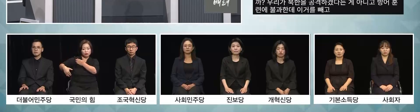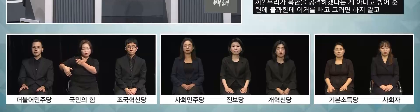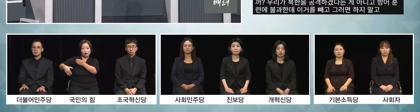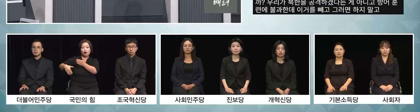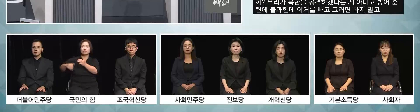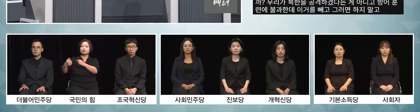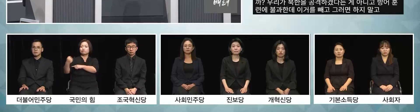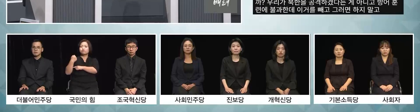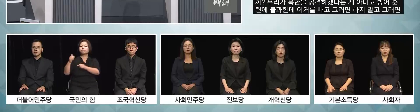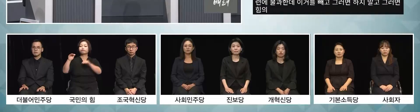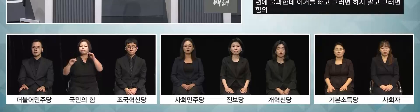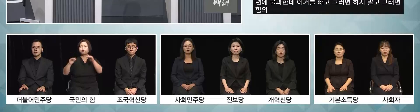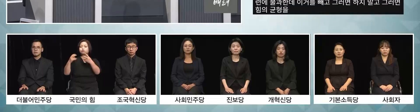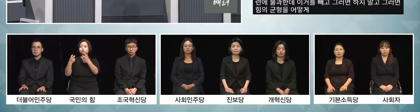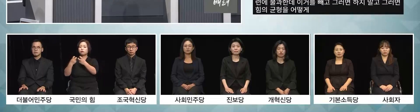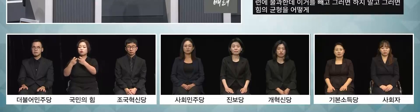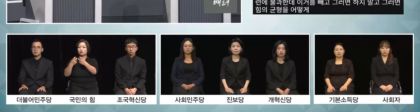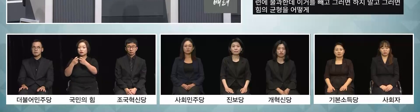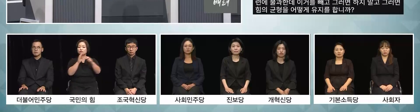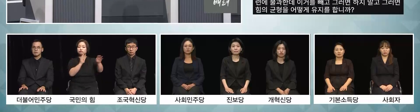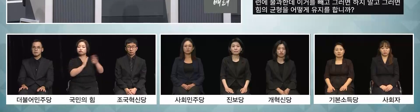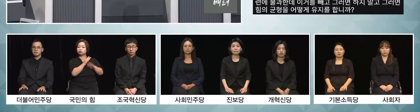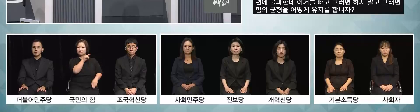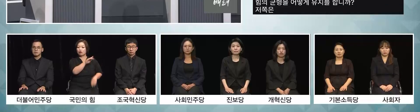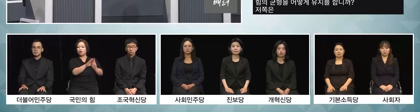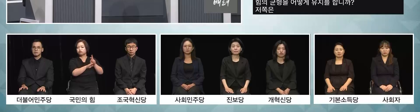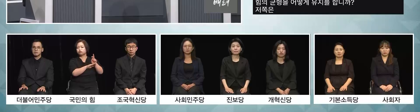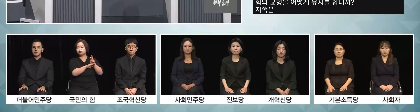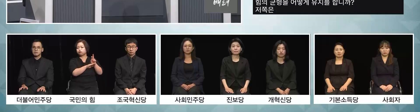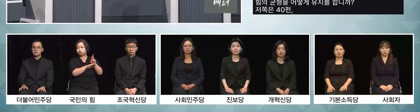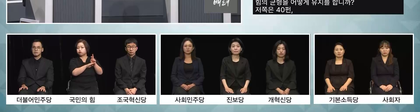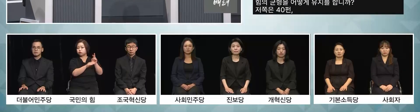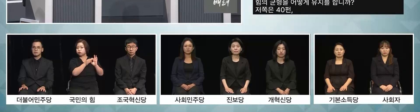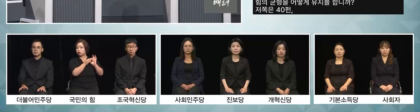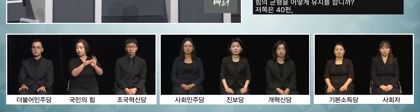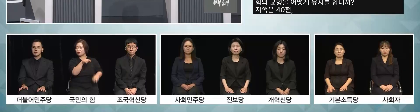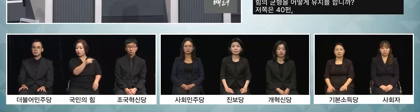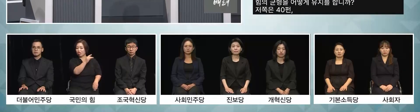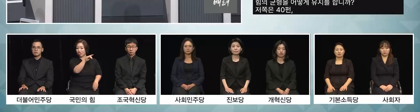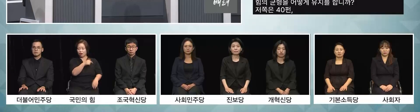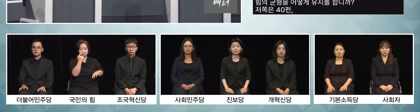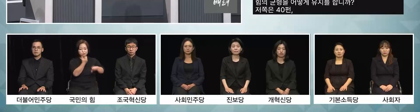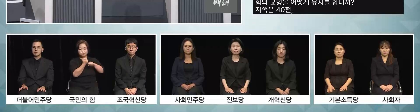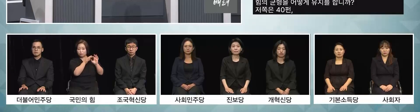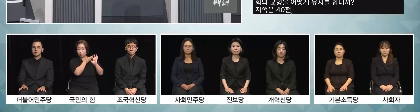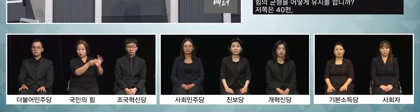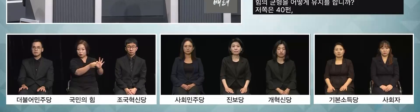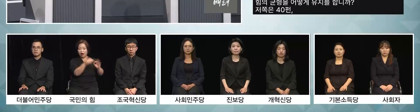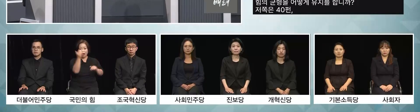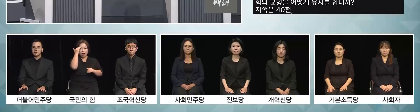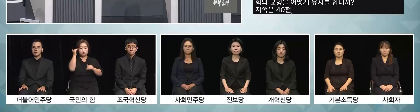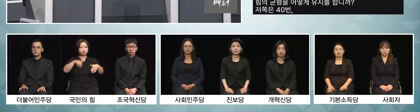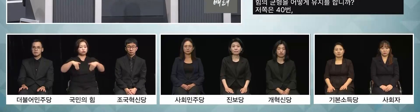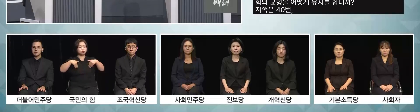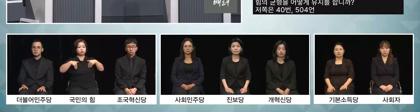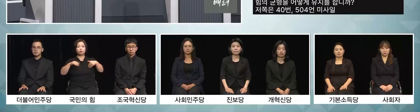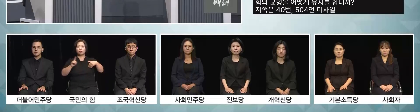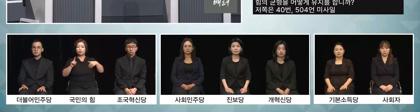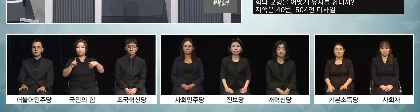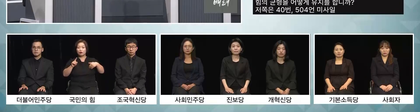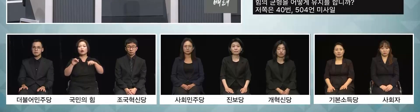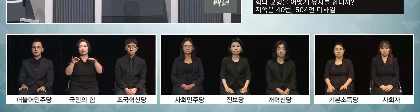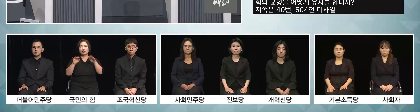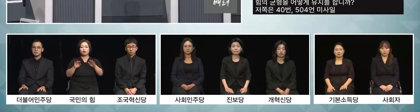유지합니까? 저쪽은 40번, 50번, 60번 미사일 발사 계속하고 핵무기 개발하고 있는데 우리는 손 다 묶어 놓자는 것입니까? 유화